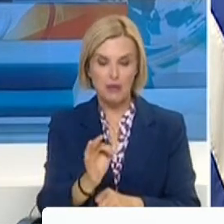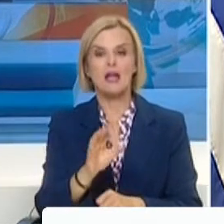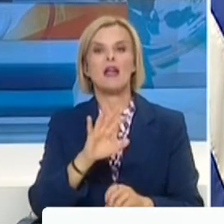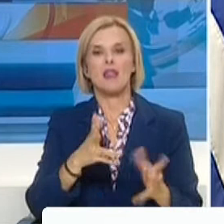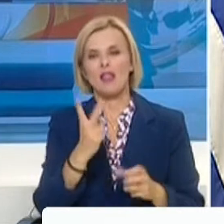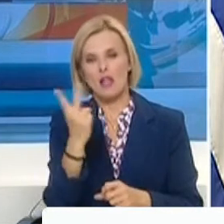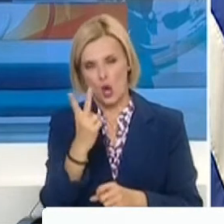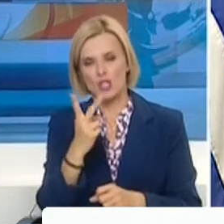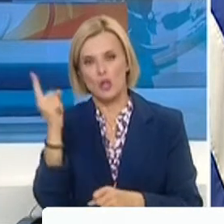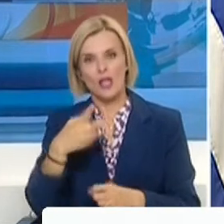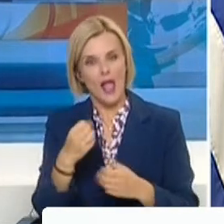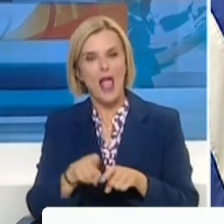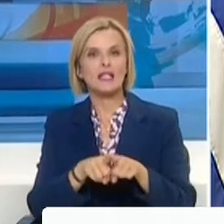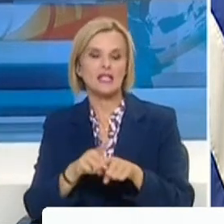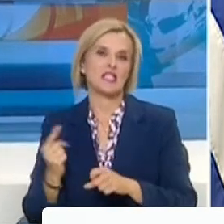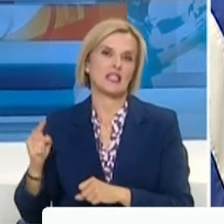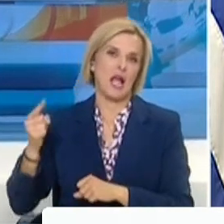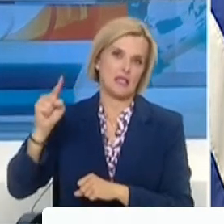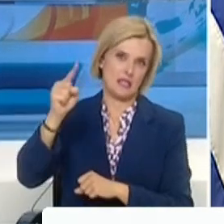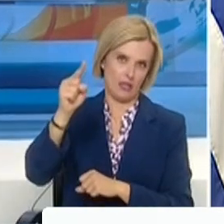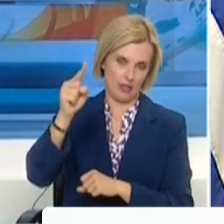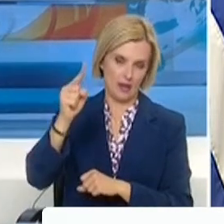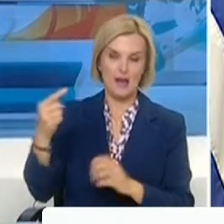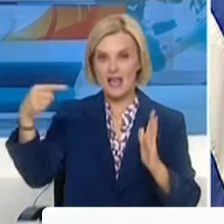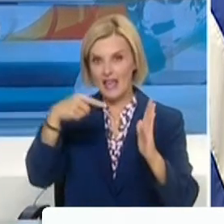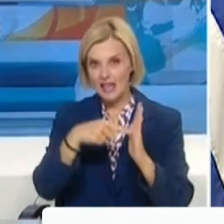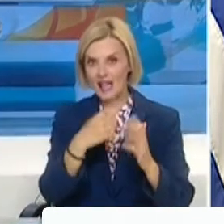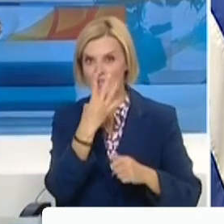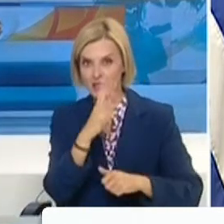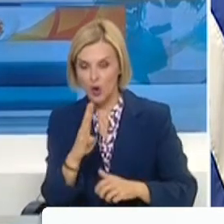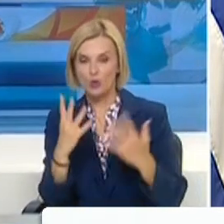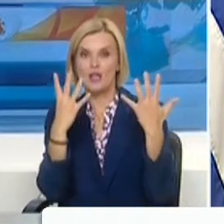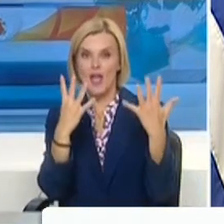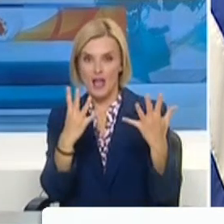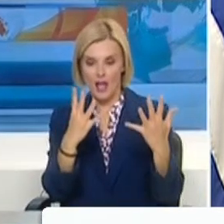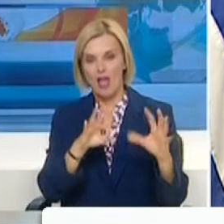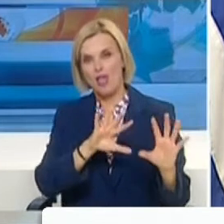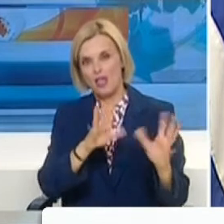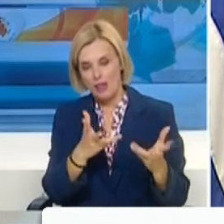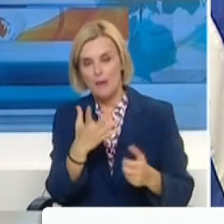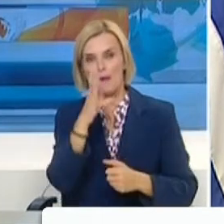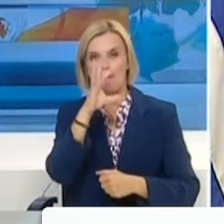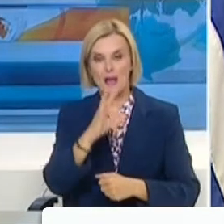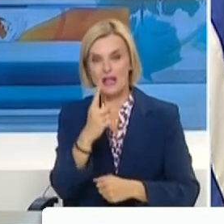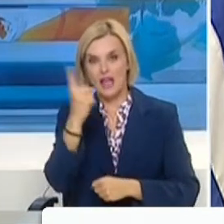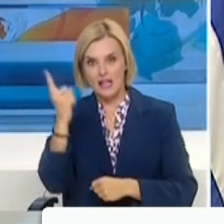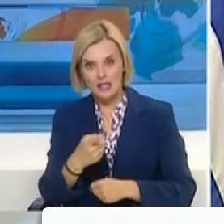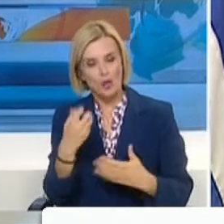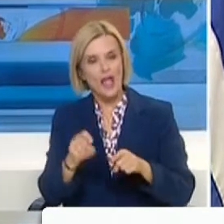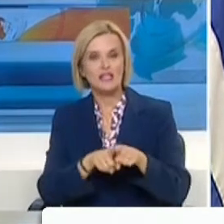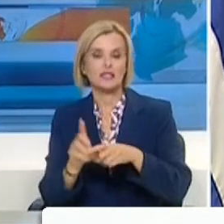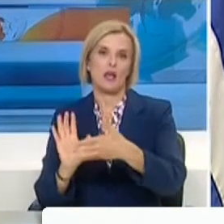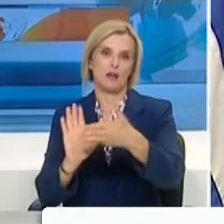22%, θεωρούνται σχετιζόμενα με ταξίδια από το εξωτερικό. 1.409, το 51%, είναι σχετιζόμενα με ήδη γνωστό κρούσμα.